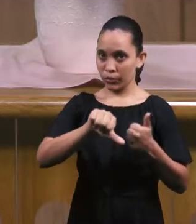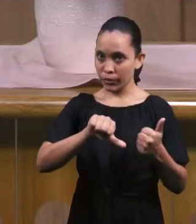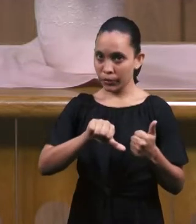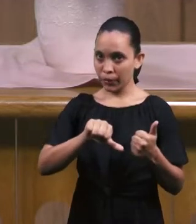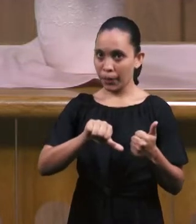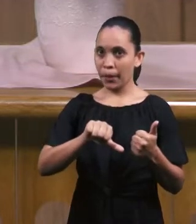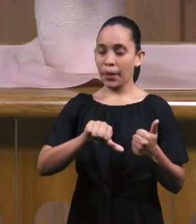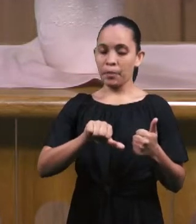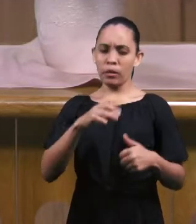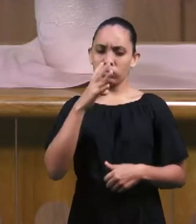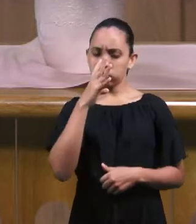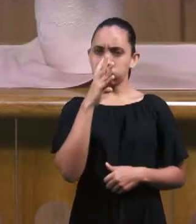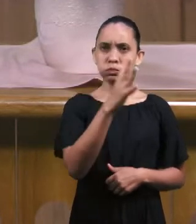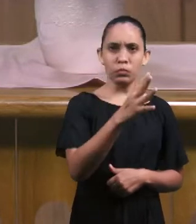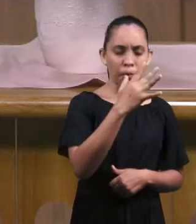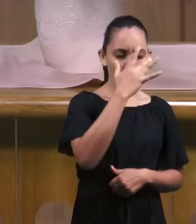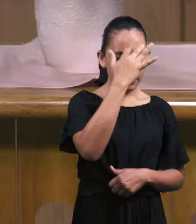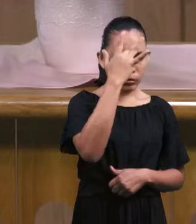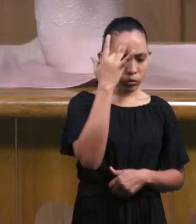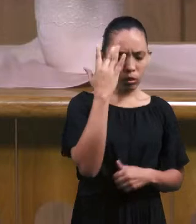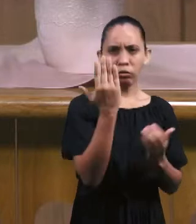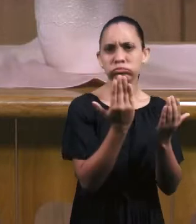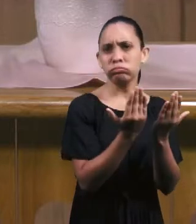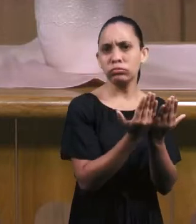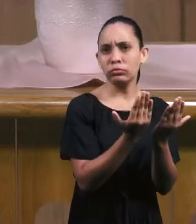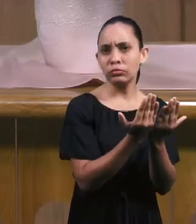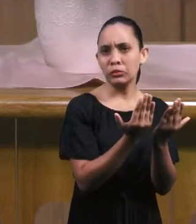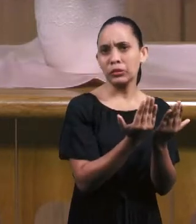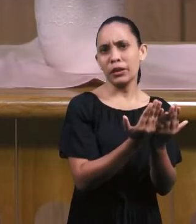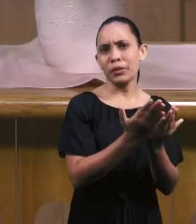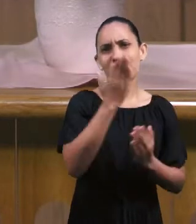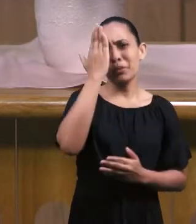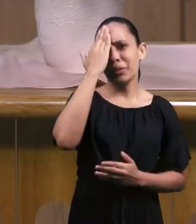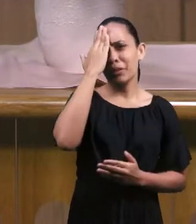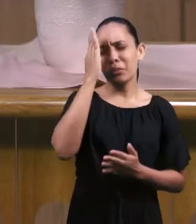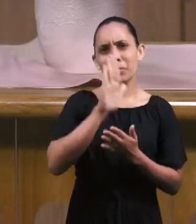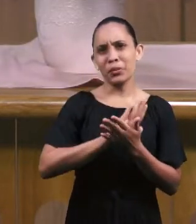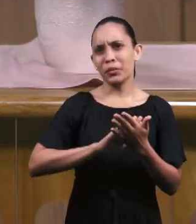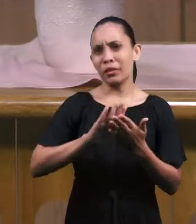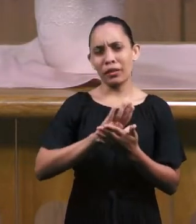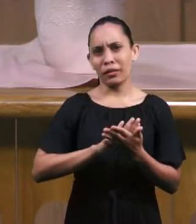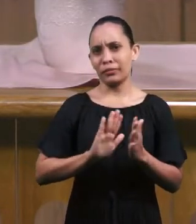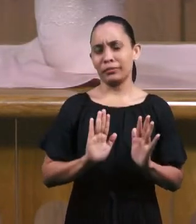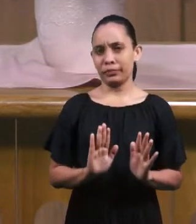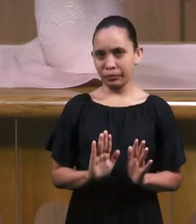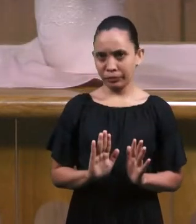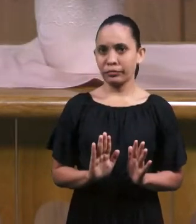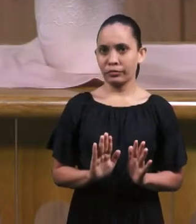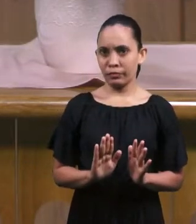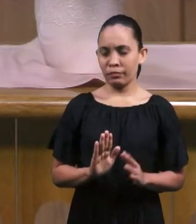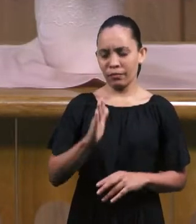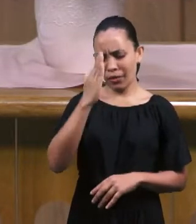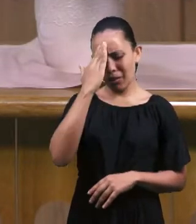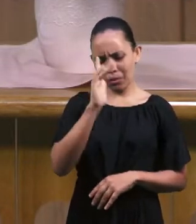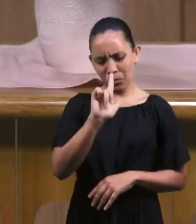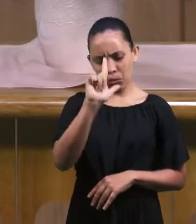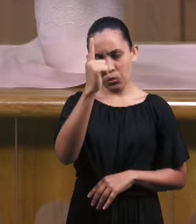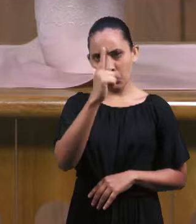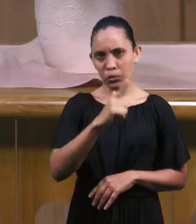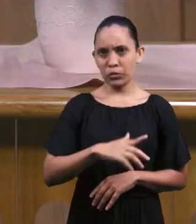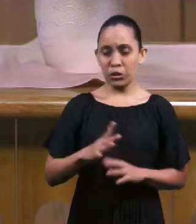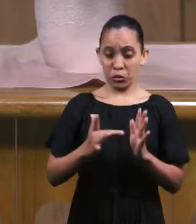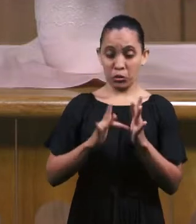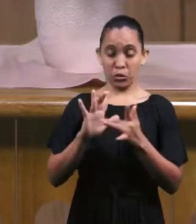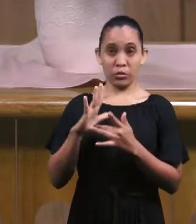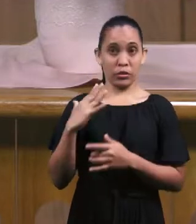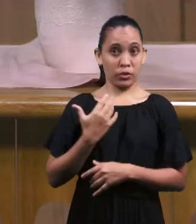parler mauvais des personnes qui sont religieux et qui comprennent que le dogme va le sauver. Jésus n'est pas le sauveur, mais il a un